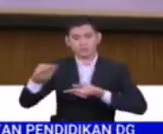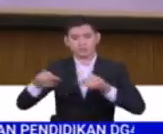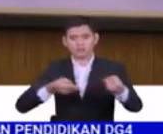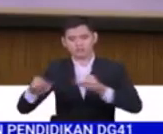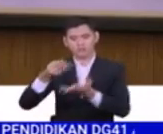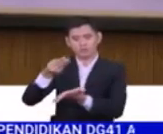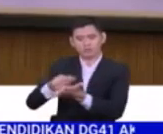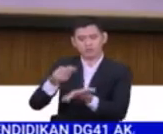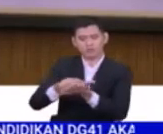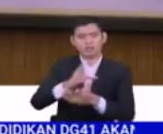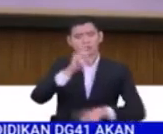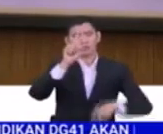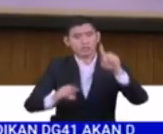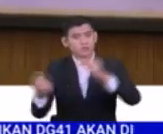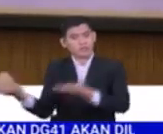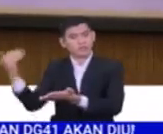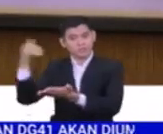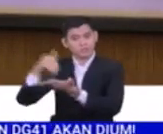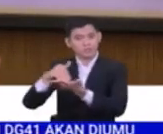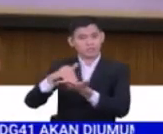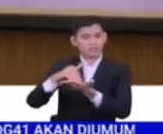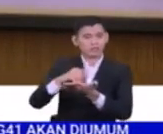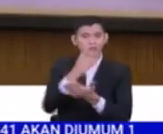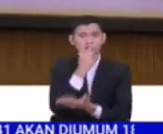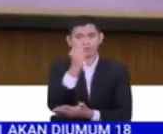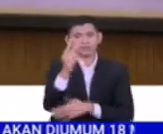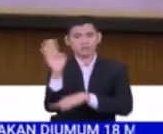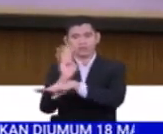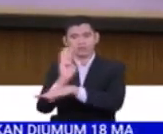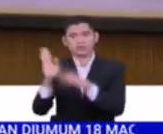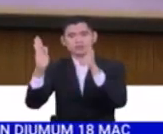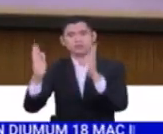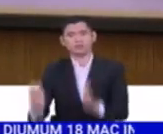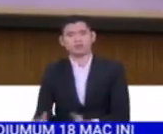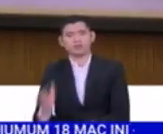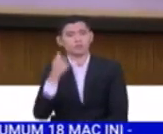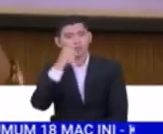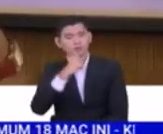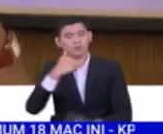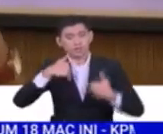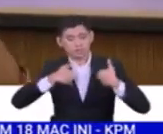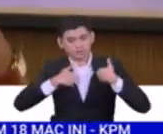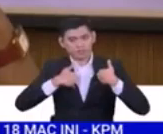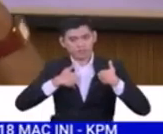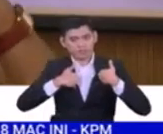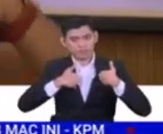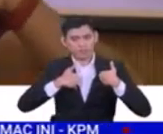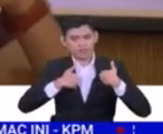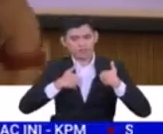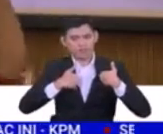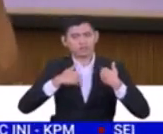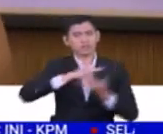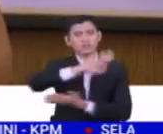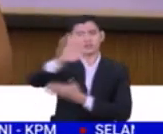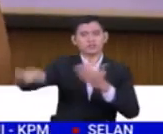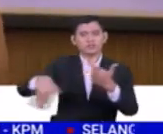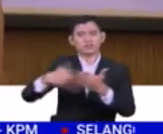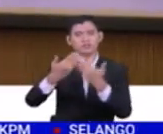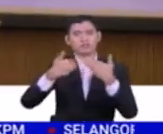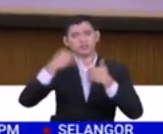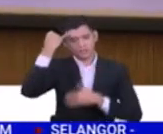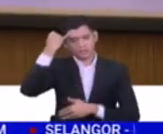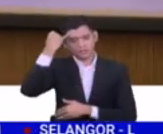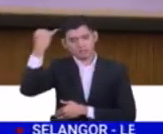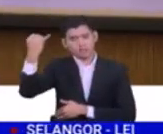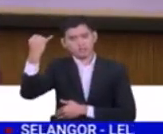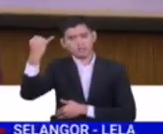dan sebagainya untuk memastikan yang usahawan-usahawan wanita ni mempunyai ilmu, segala ilmu yang